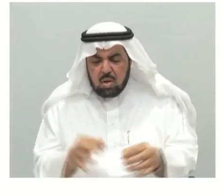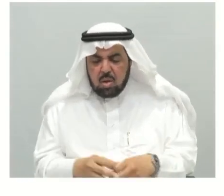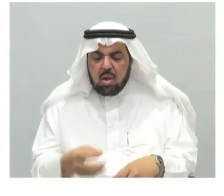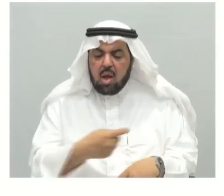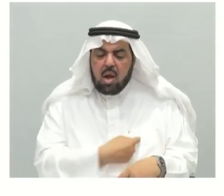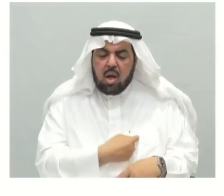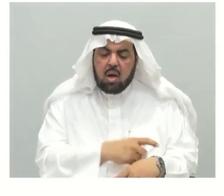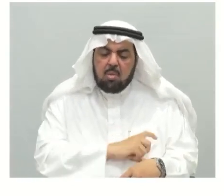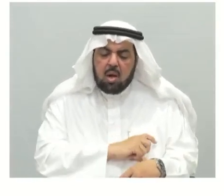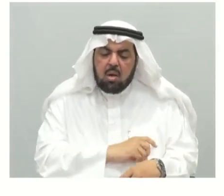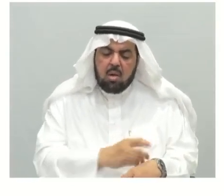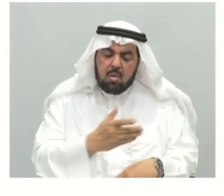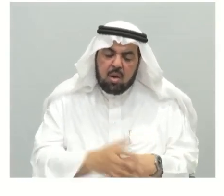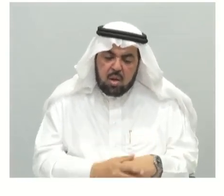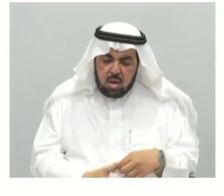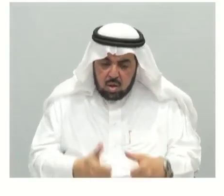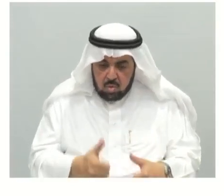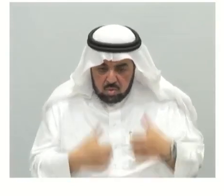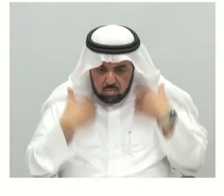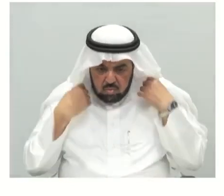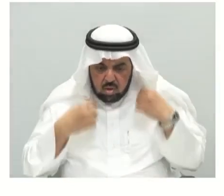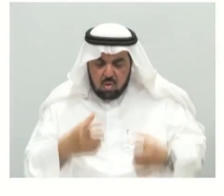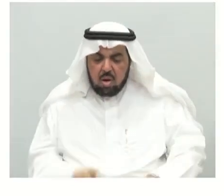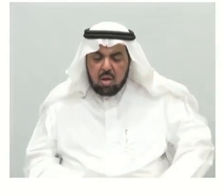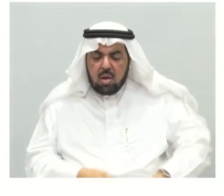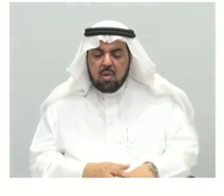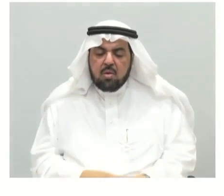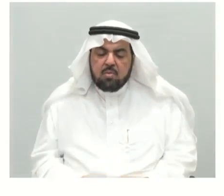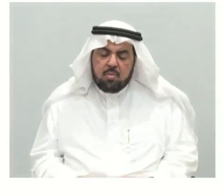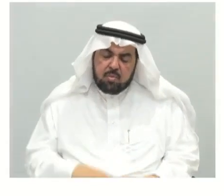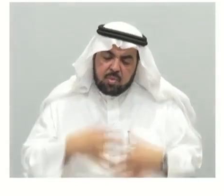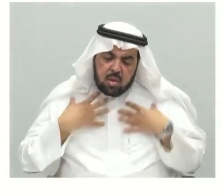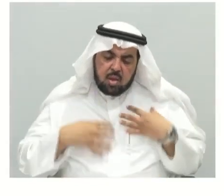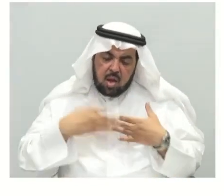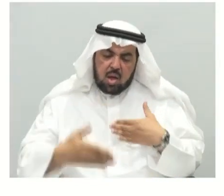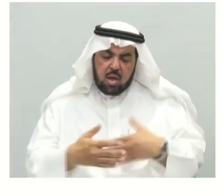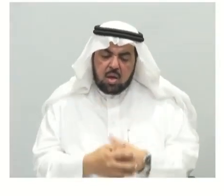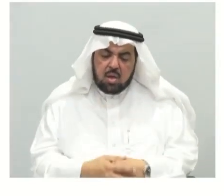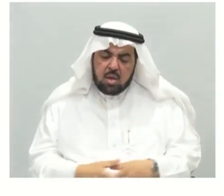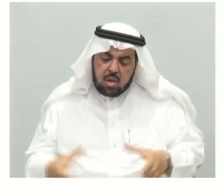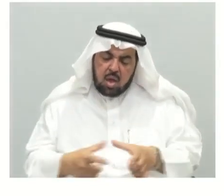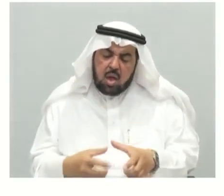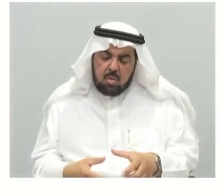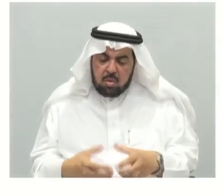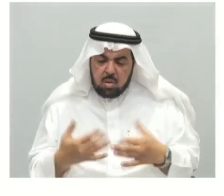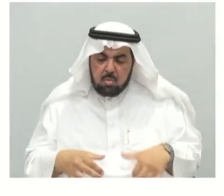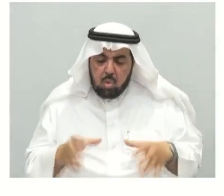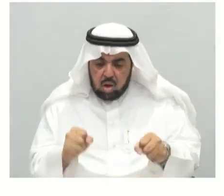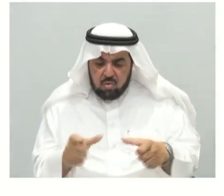القلب قوم فوائد الهيكل الخارجي ومساوئه ذكرنا ان الهيكل الخارجي يمنع فقدان